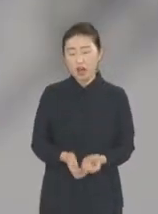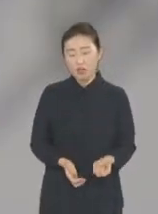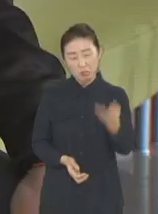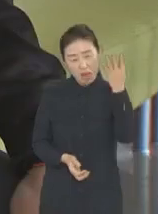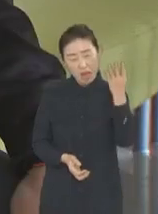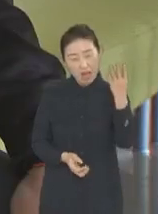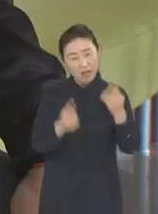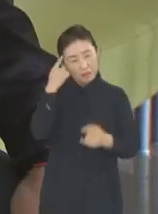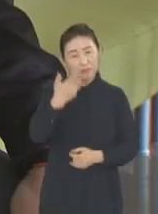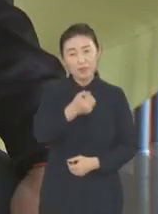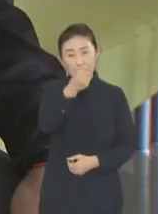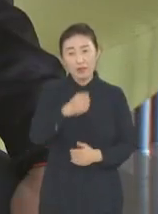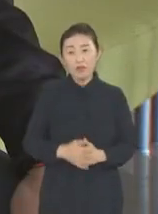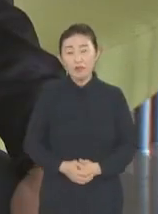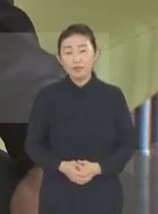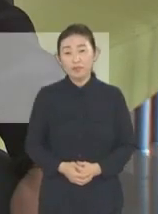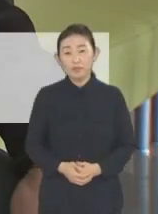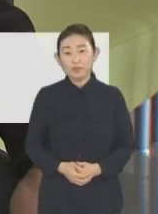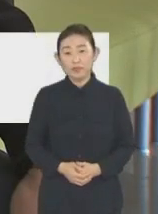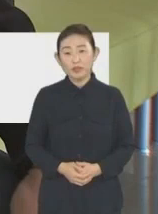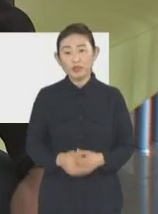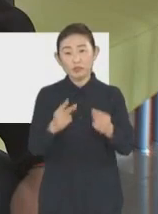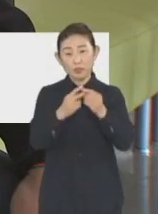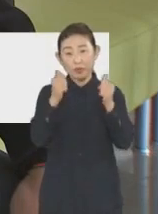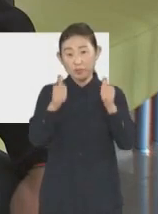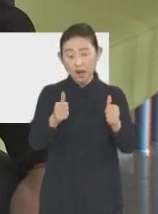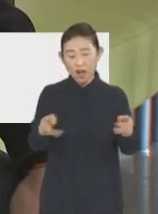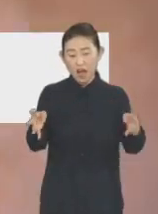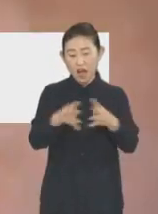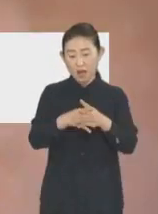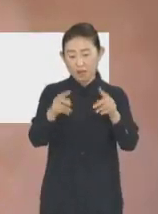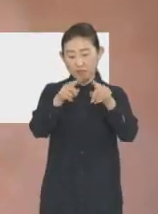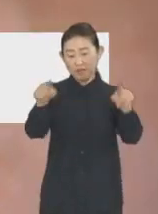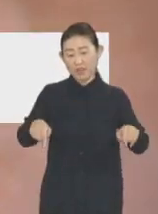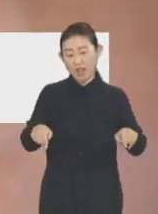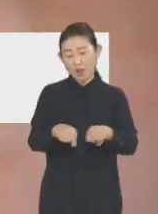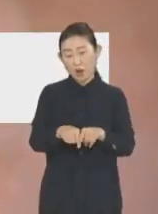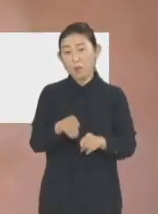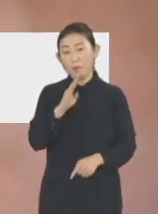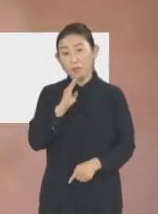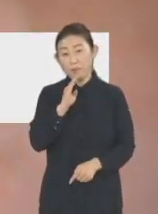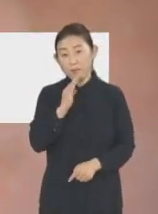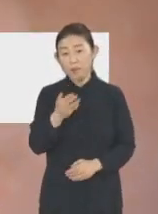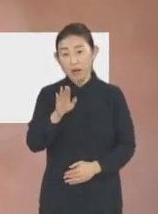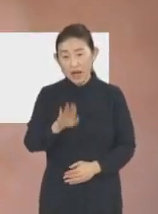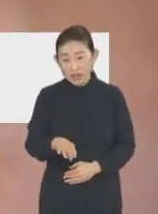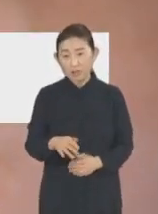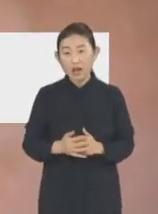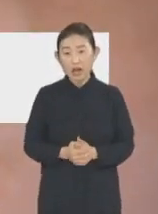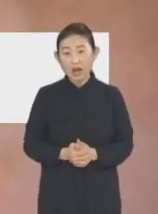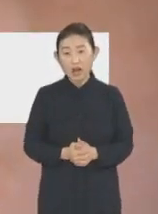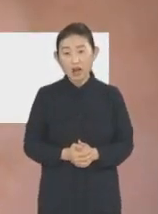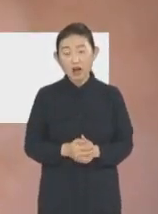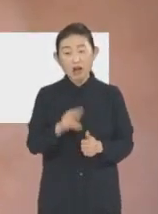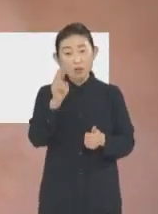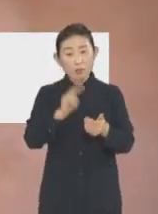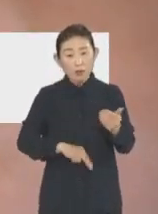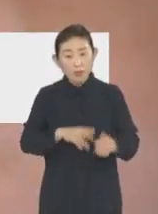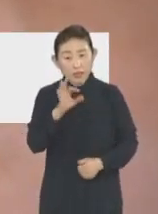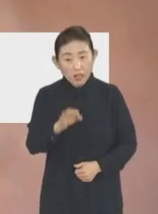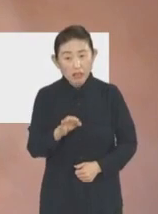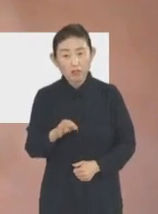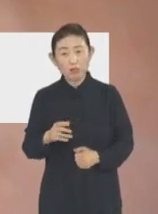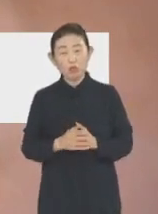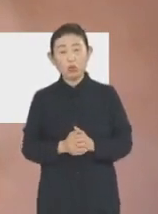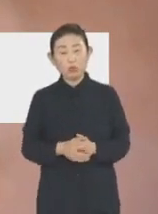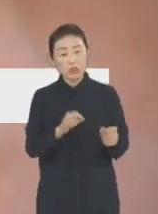있습니다. 고등법원에서는 이 합의서를 합의한 거는 맞으나 매매대금 지연이자 지급 날짜가